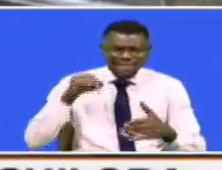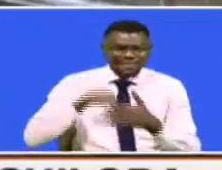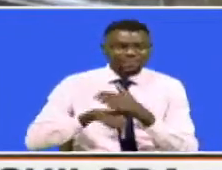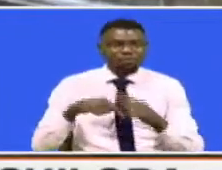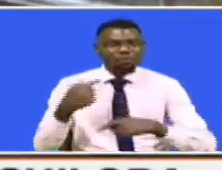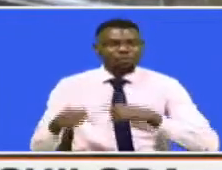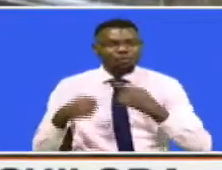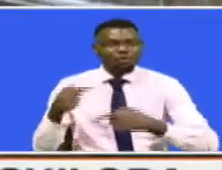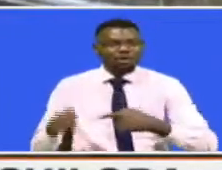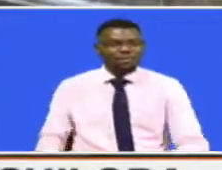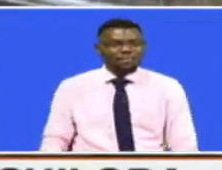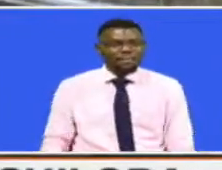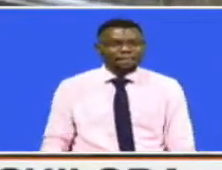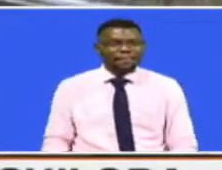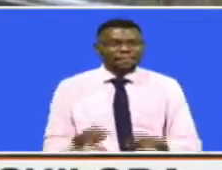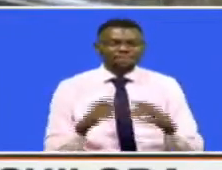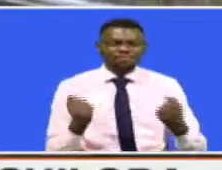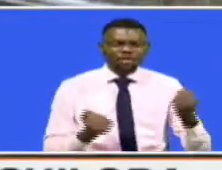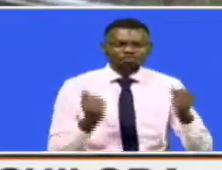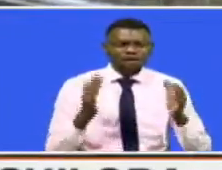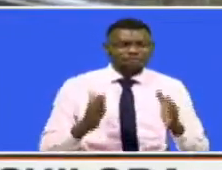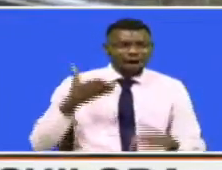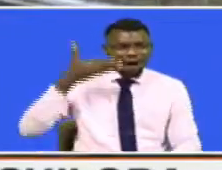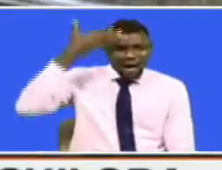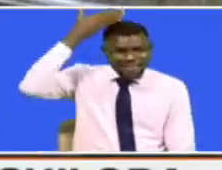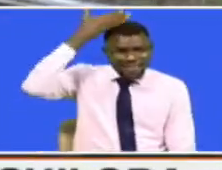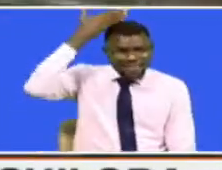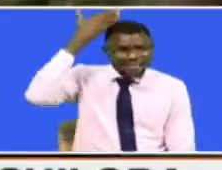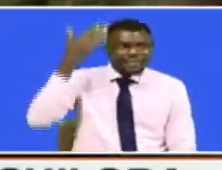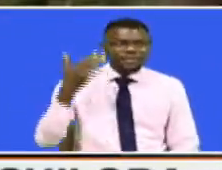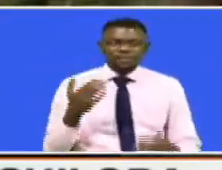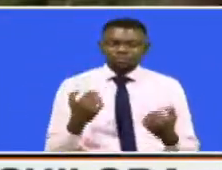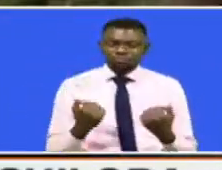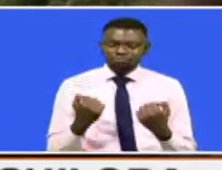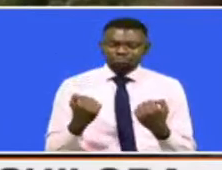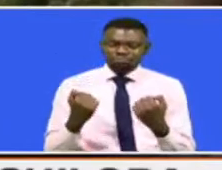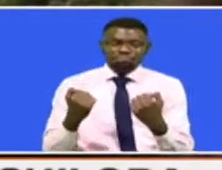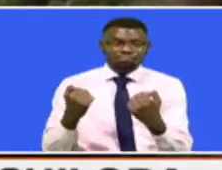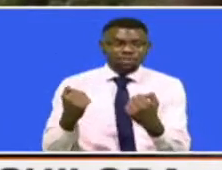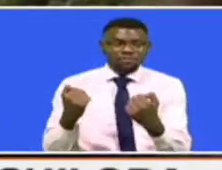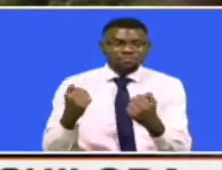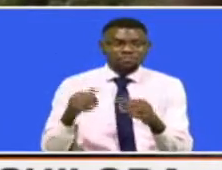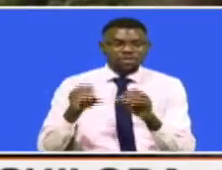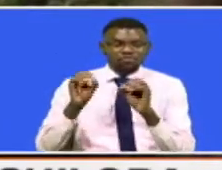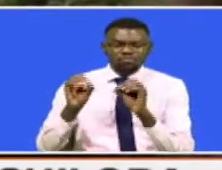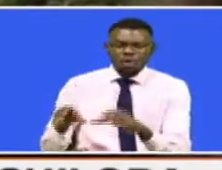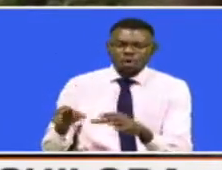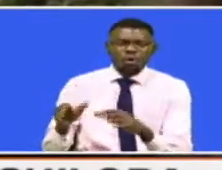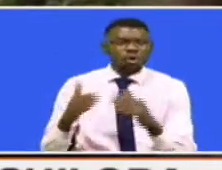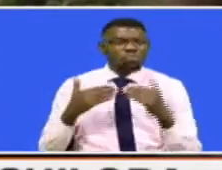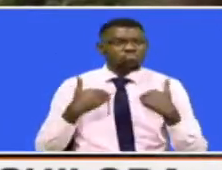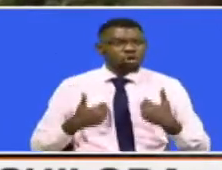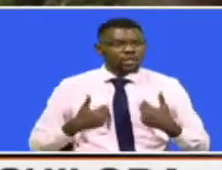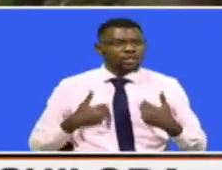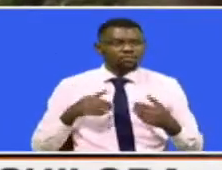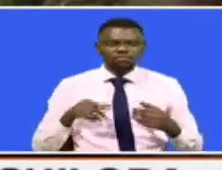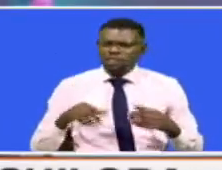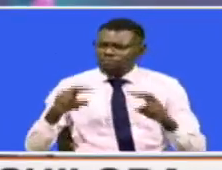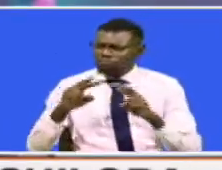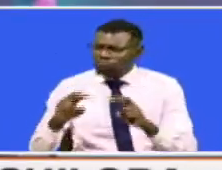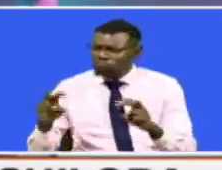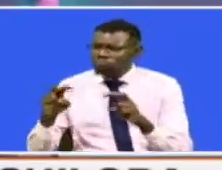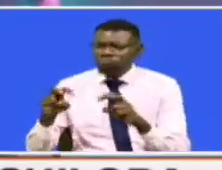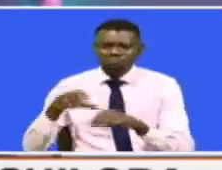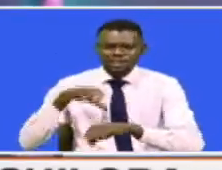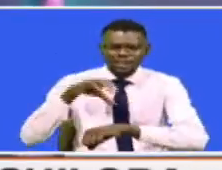Haya yanajiri huku dereva wa teksi aliyesaidia kusafirisha mwili wa Chiloba na kuutupa eneo la Kipkenyo bado akitafutwa.